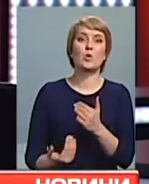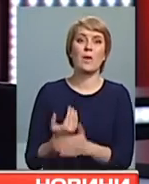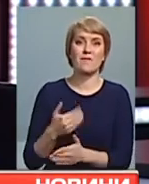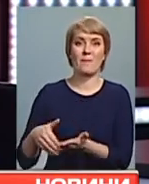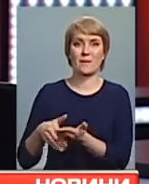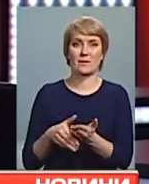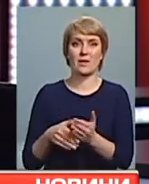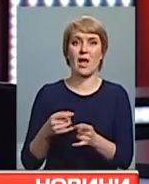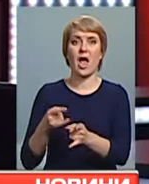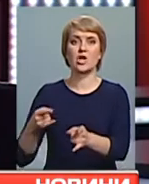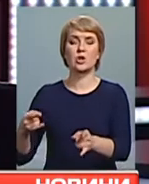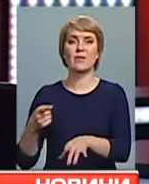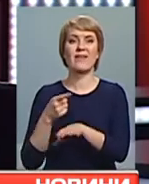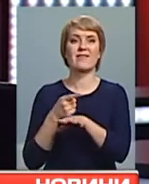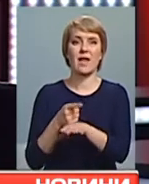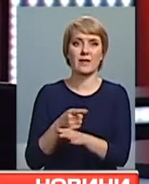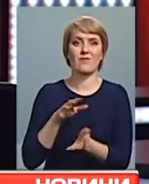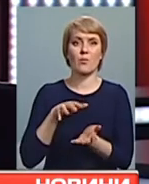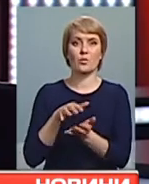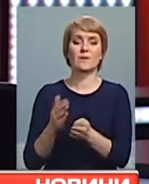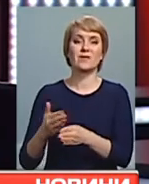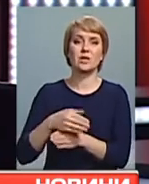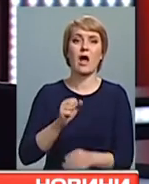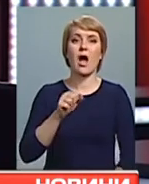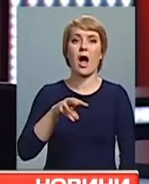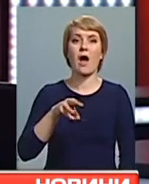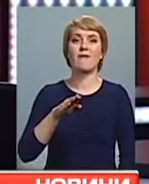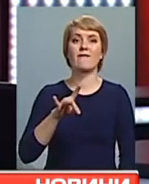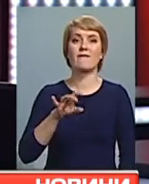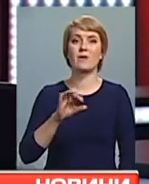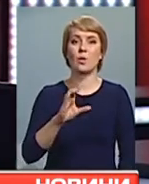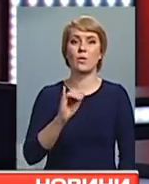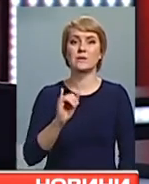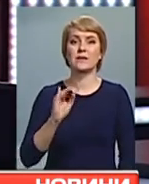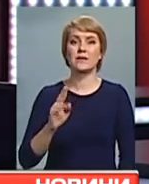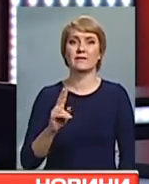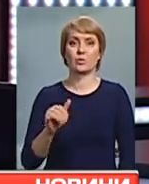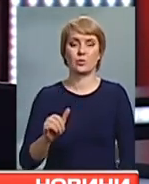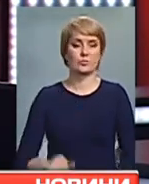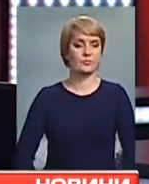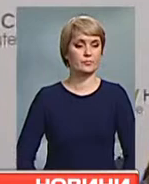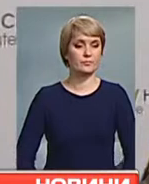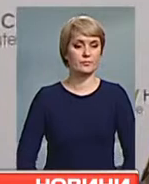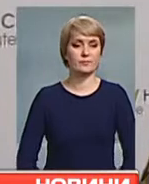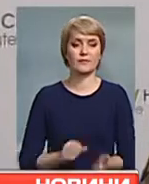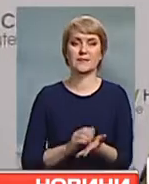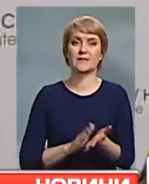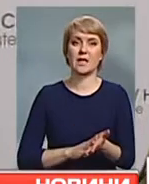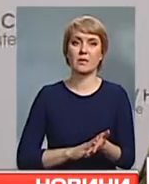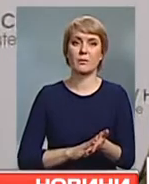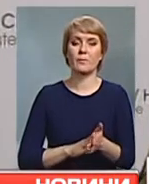Ешелони танків і бронемашин зайшли в Амросіївку, розказав на брифінгу спікер АТО Андрій Лисенко. За даними